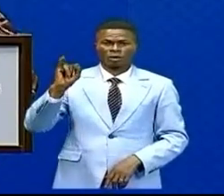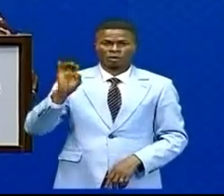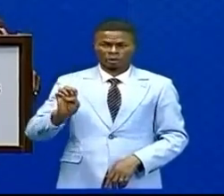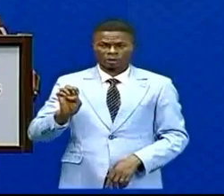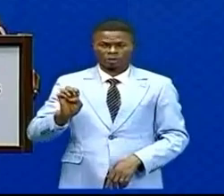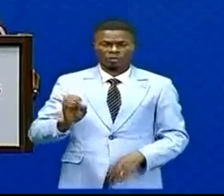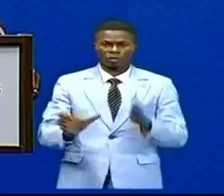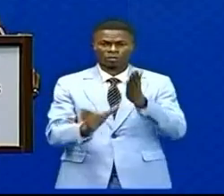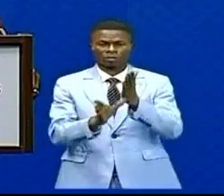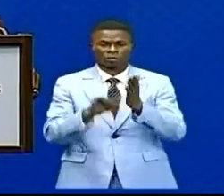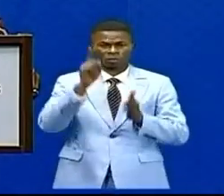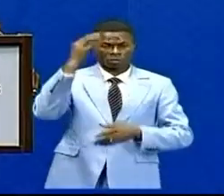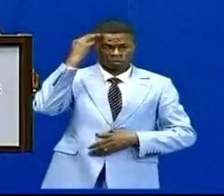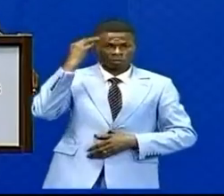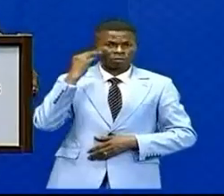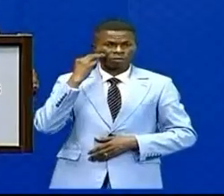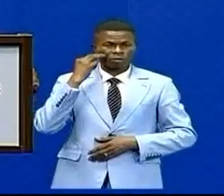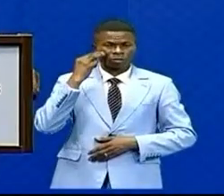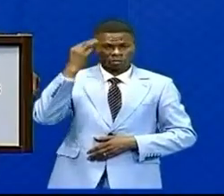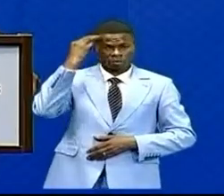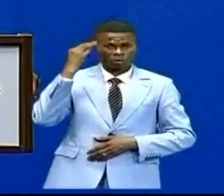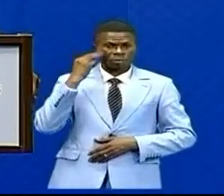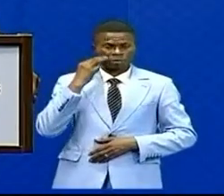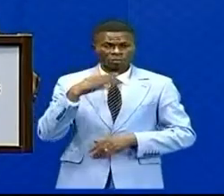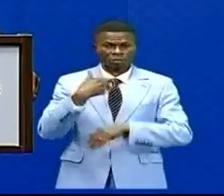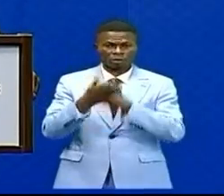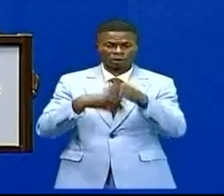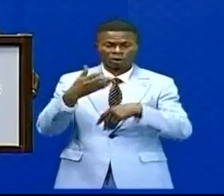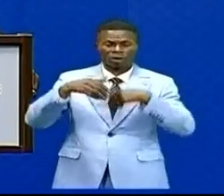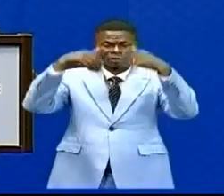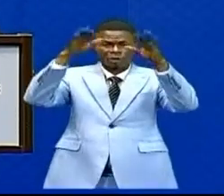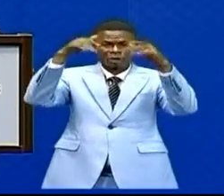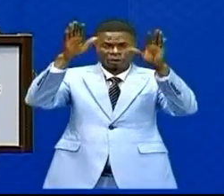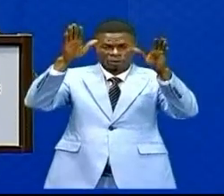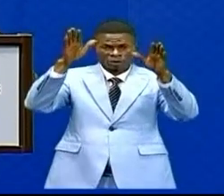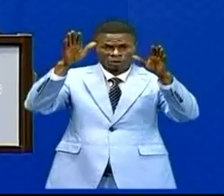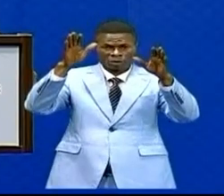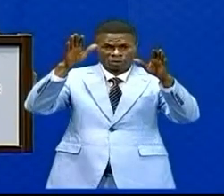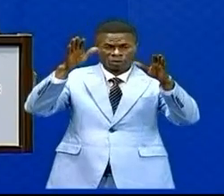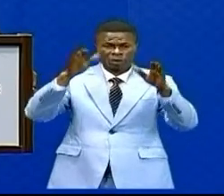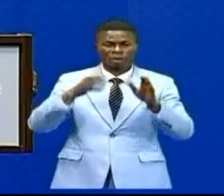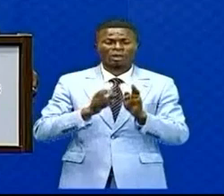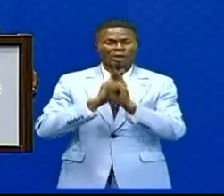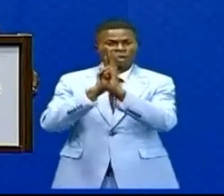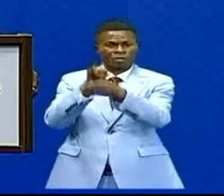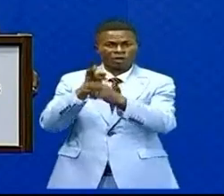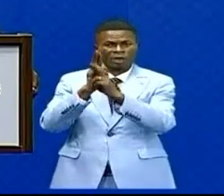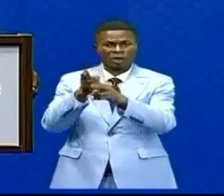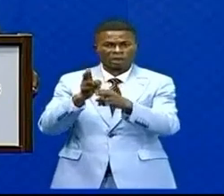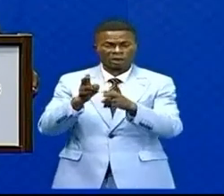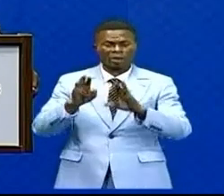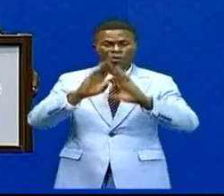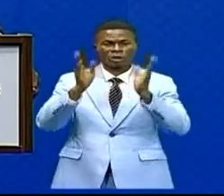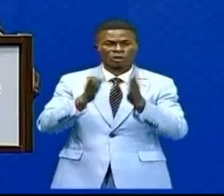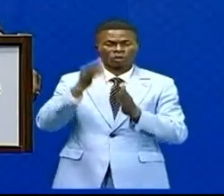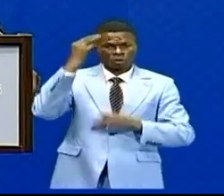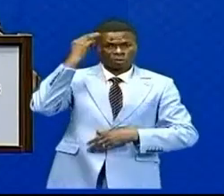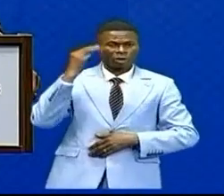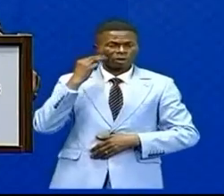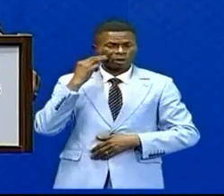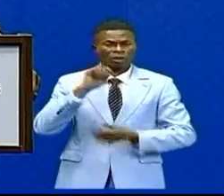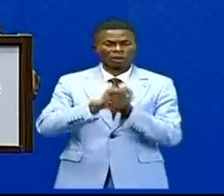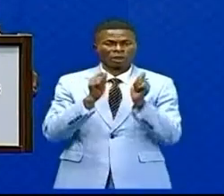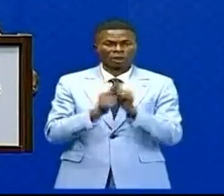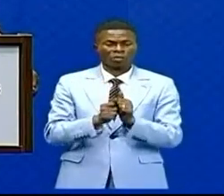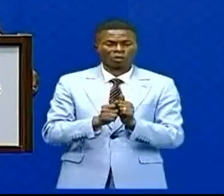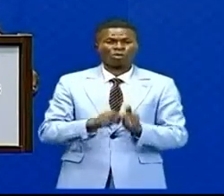Le vice-premier ministre, ministre des Affaires étrangères, a présenté au Conseil les rapports des missions